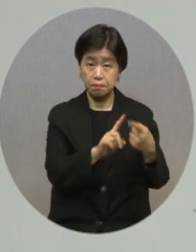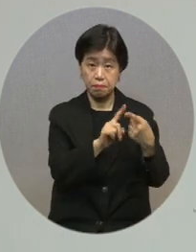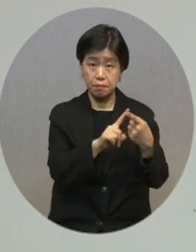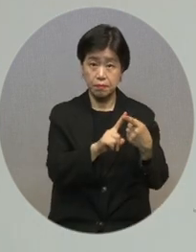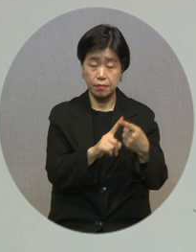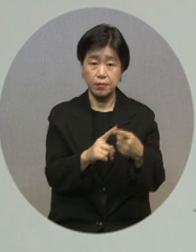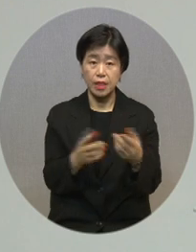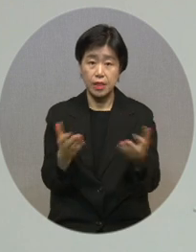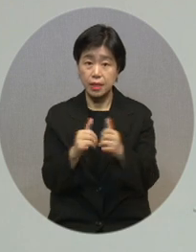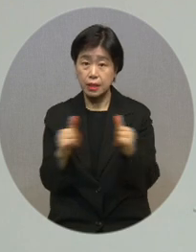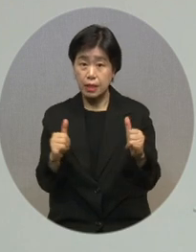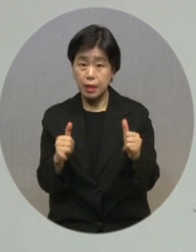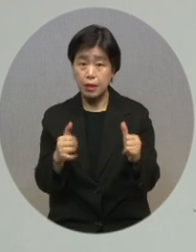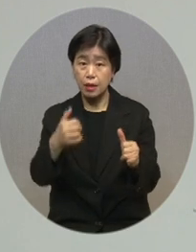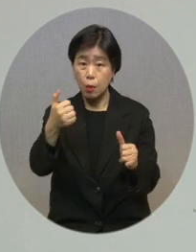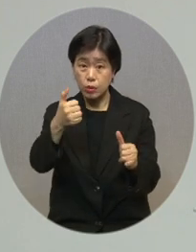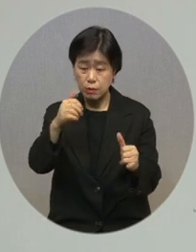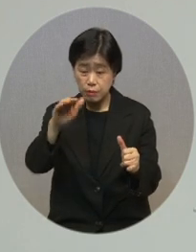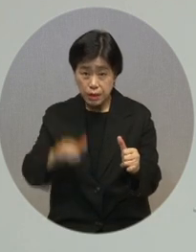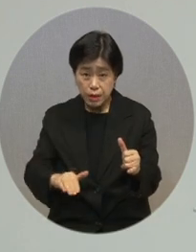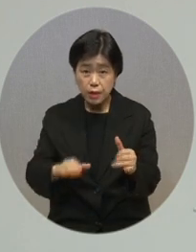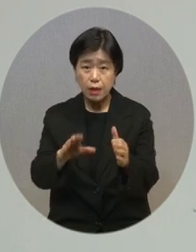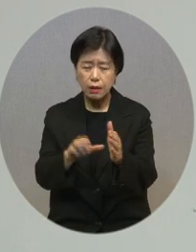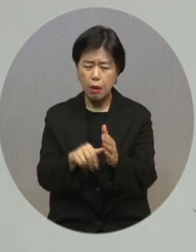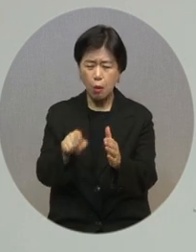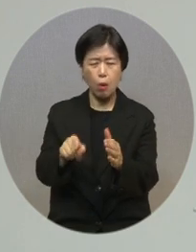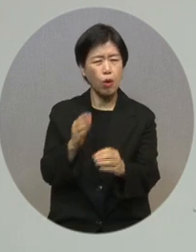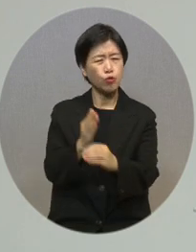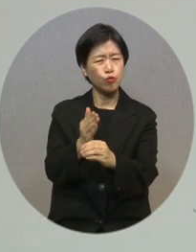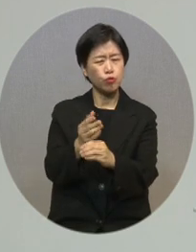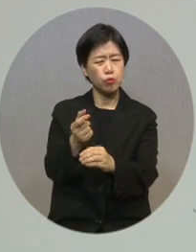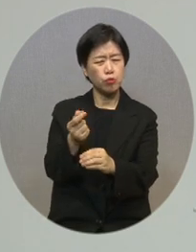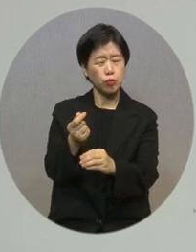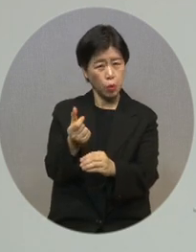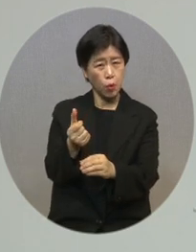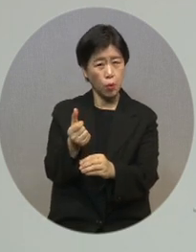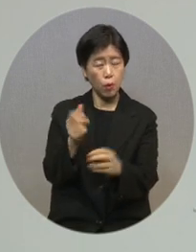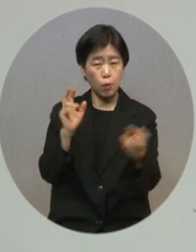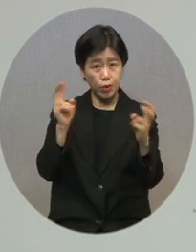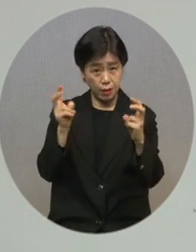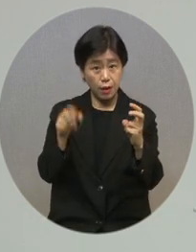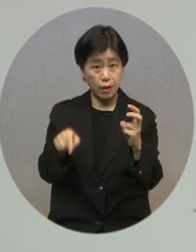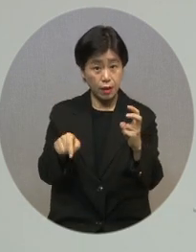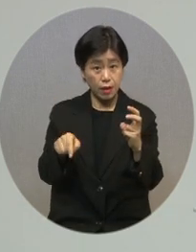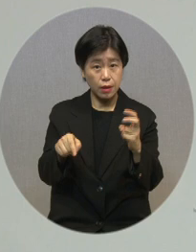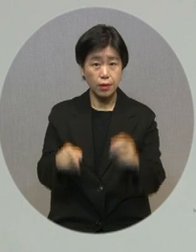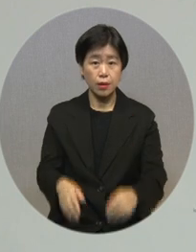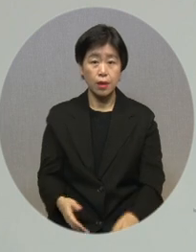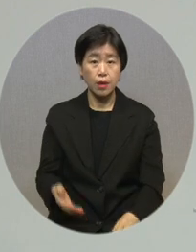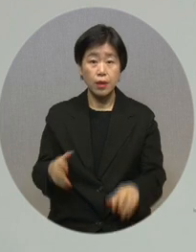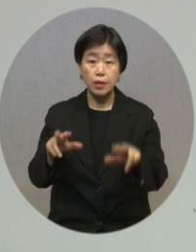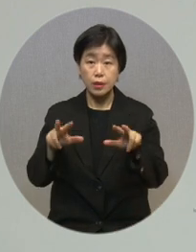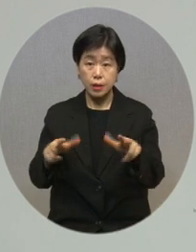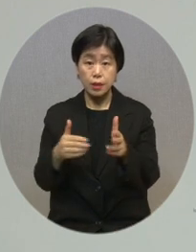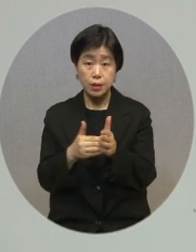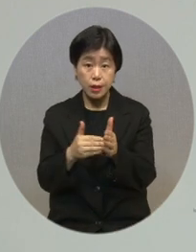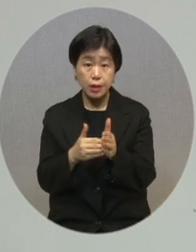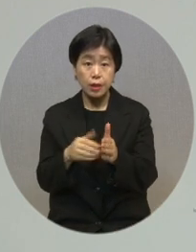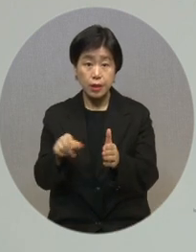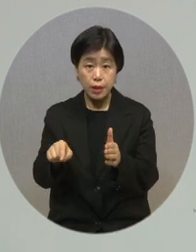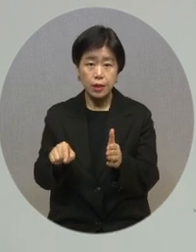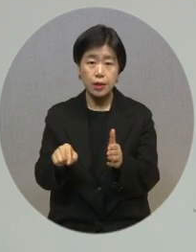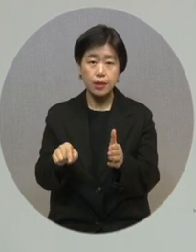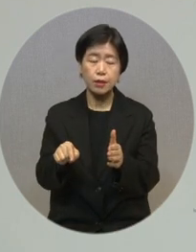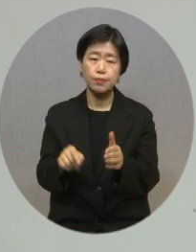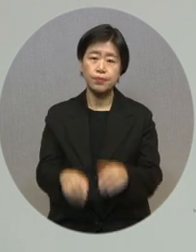미만 사업장이면 좀 중소 그 사업장들이잖아요. 그렇죠. 예, 중소 사업장은 이런 중대재해처벌법을 그